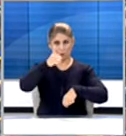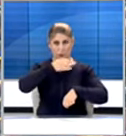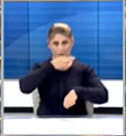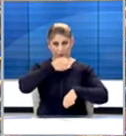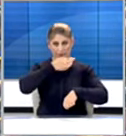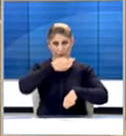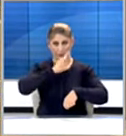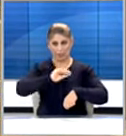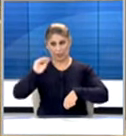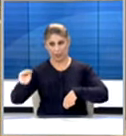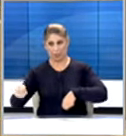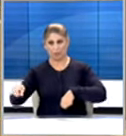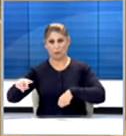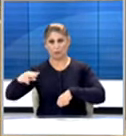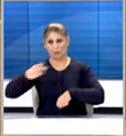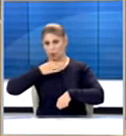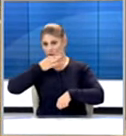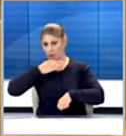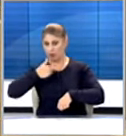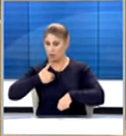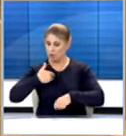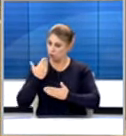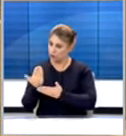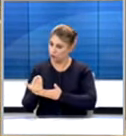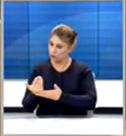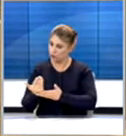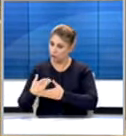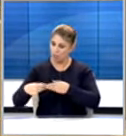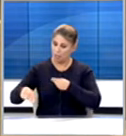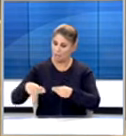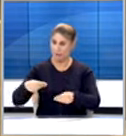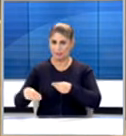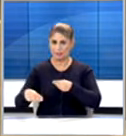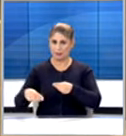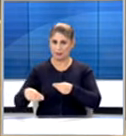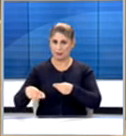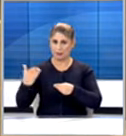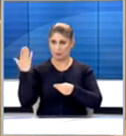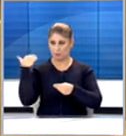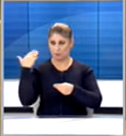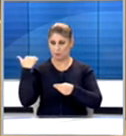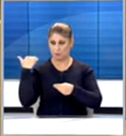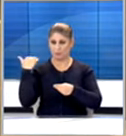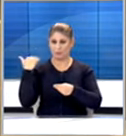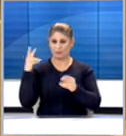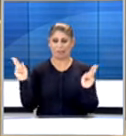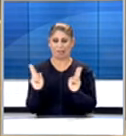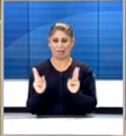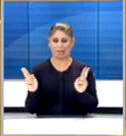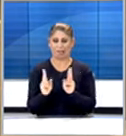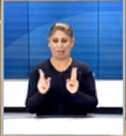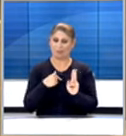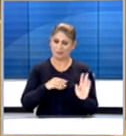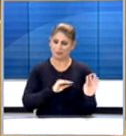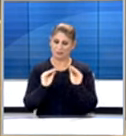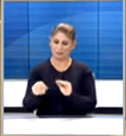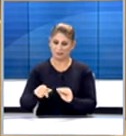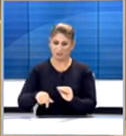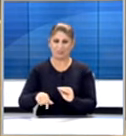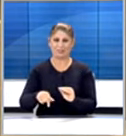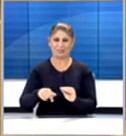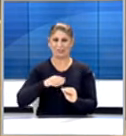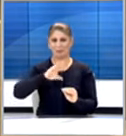του στη δευτερομελία του, σας ζητώ να μου δώσετε την ευελιξία από προηγούμενες δωρικές μου ομιλίες να μεταφέρω και εγώ χρόνο στη σημερινή